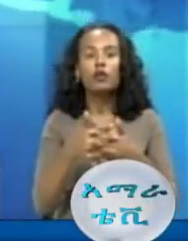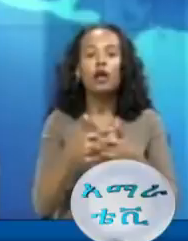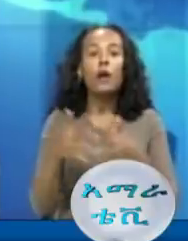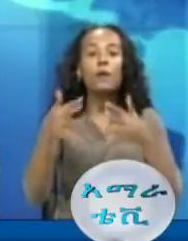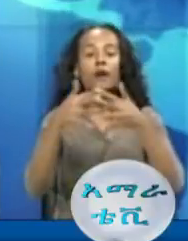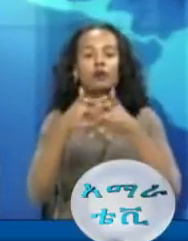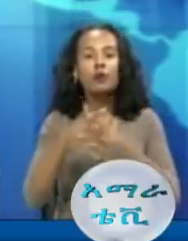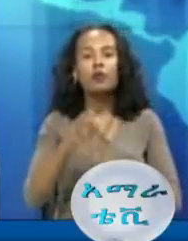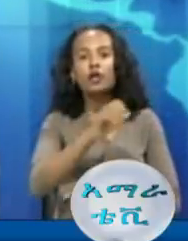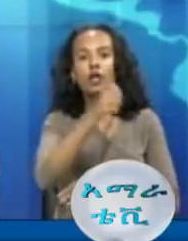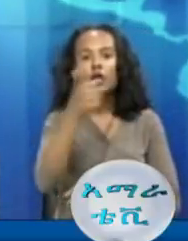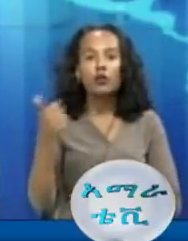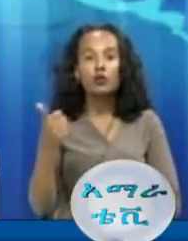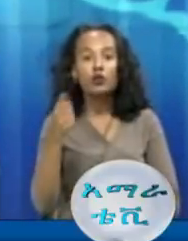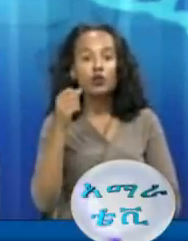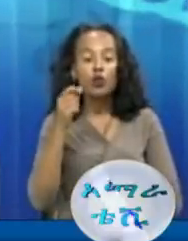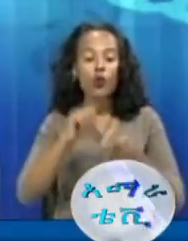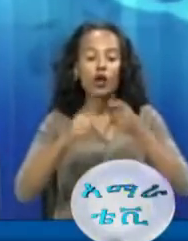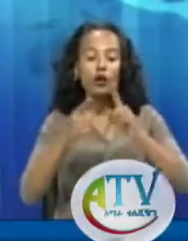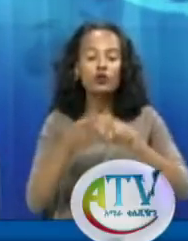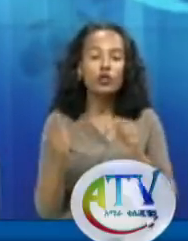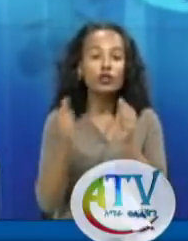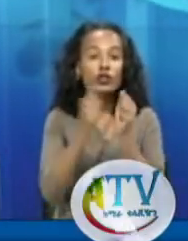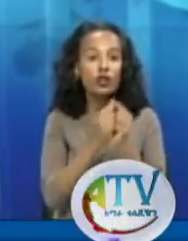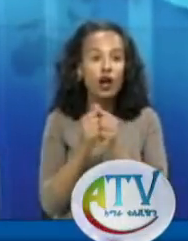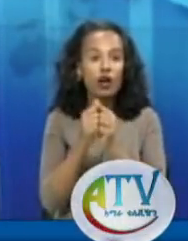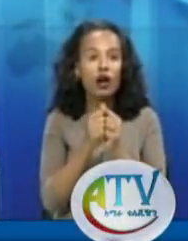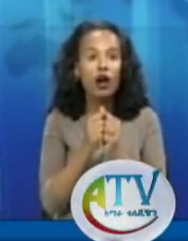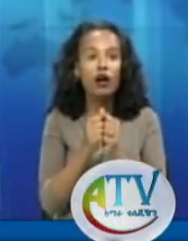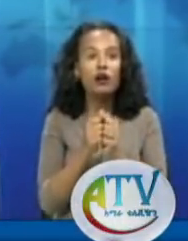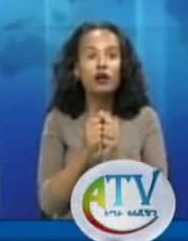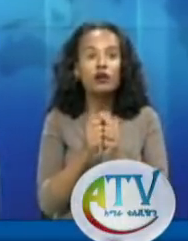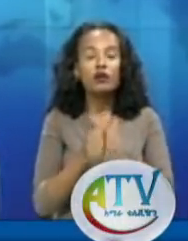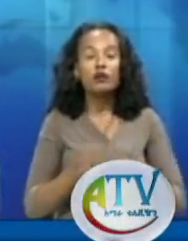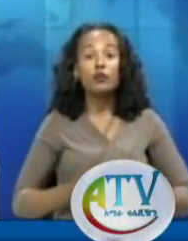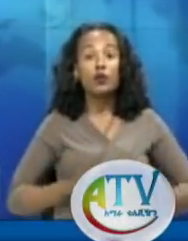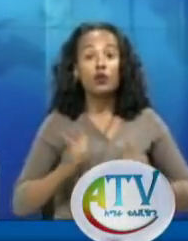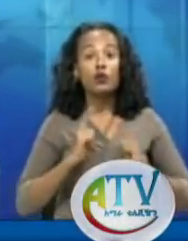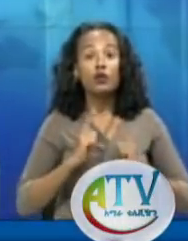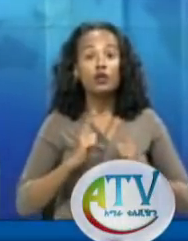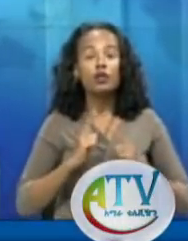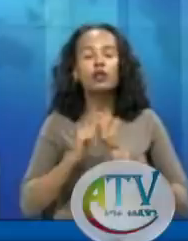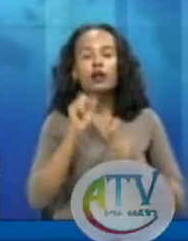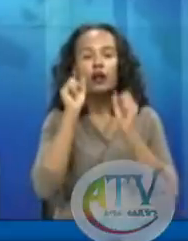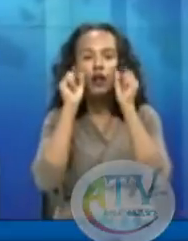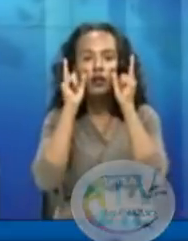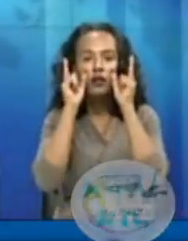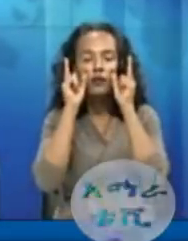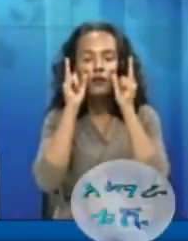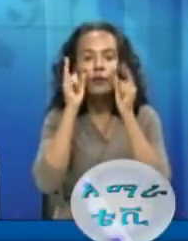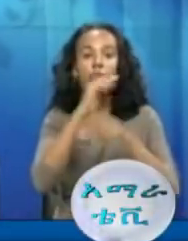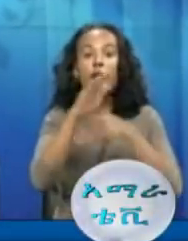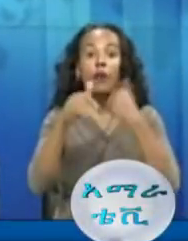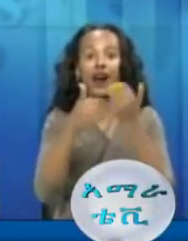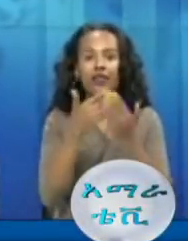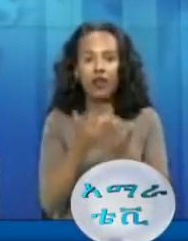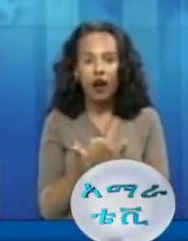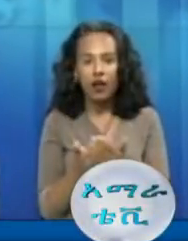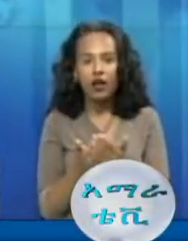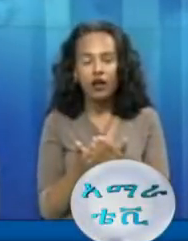በትብብር ከሌሎች ወዳጆቻችን ጋር ስንደምራቸው መሆኑን እንረዳለን። በአጠቃላይ